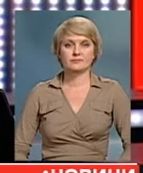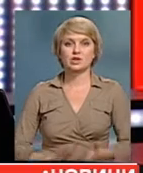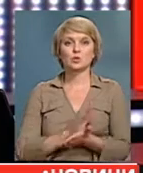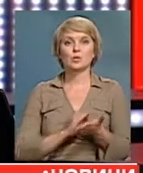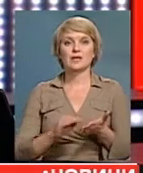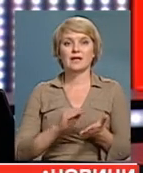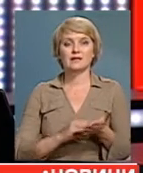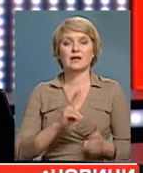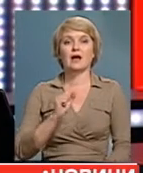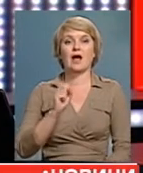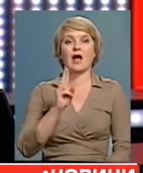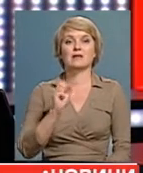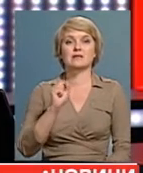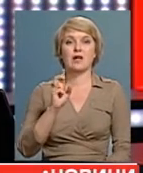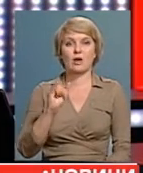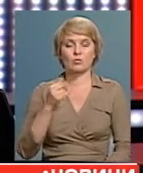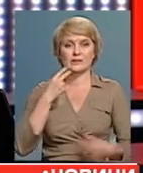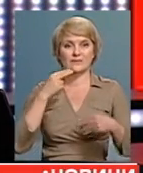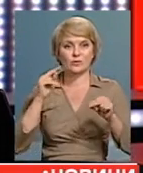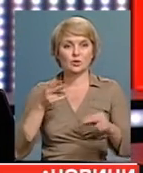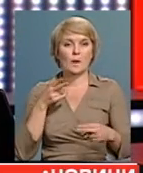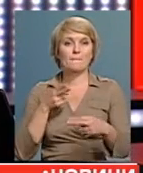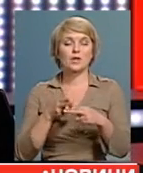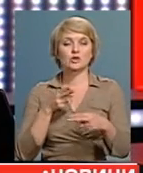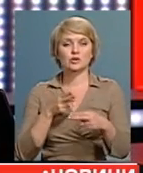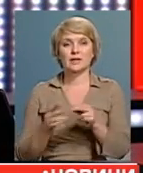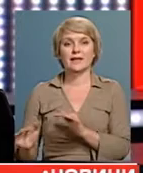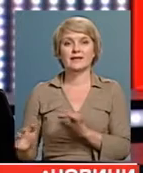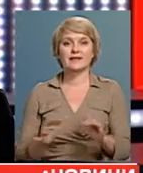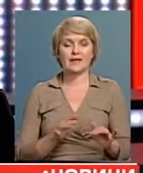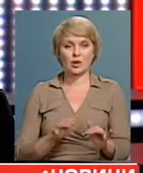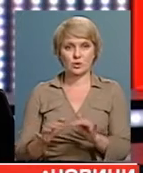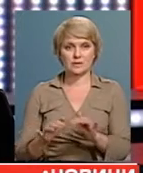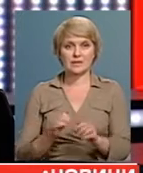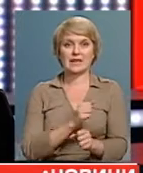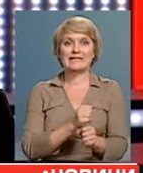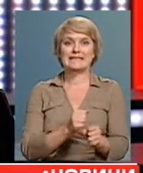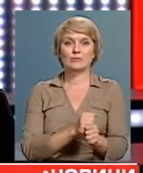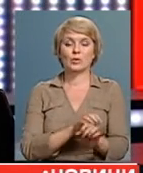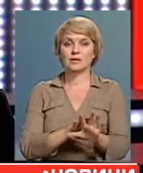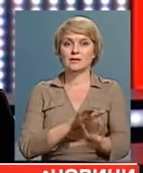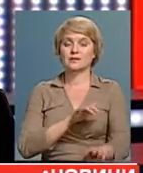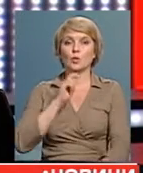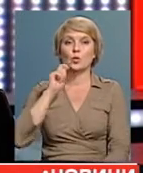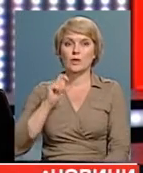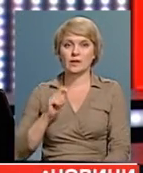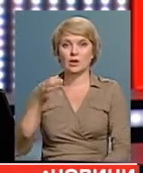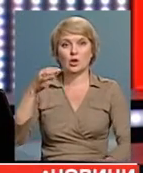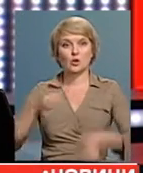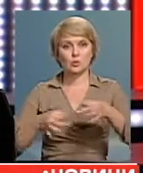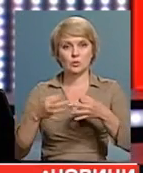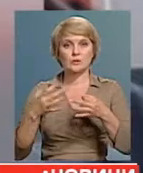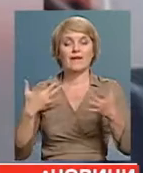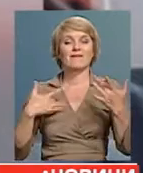Журналіста Руслана Кацабу, звинувачуваного у перешкоджанні діяльності Збройних сил України, суд виправдав і звільнив з-під варти. Таке